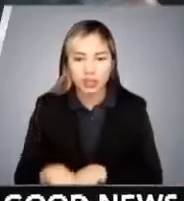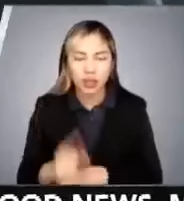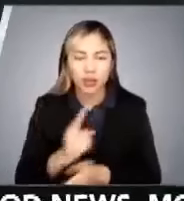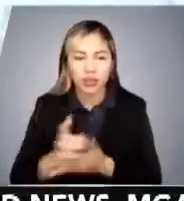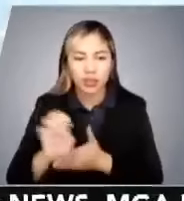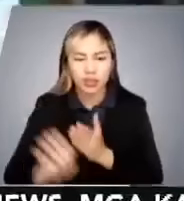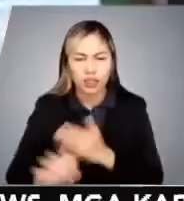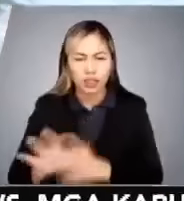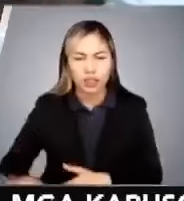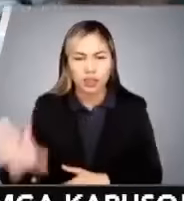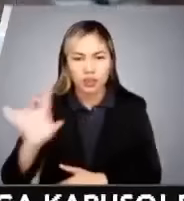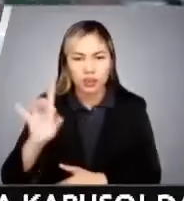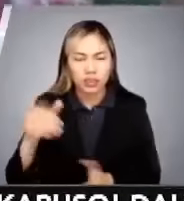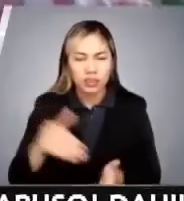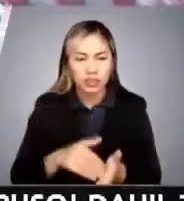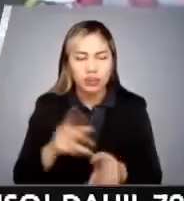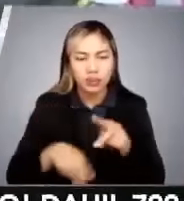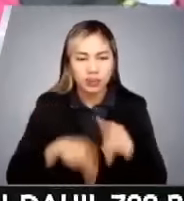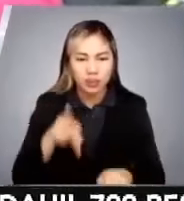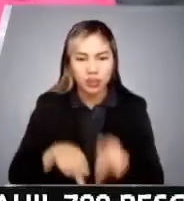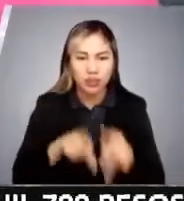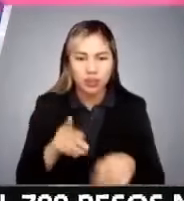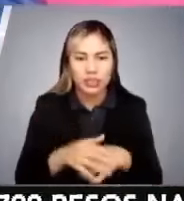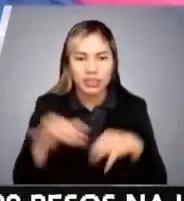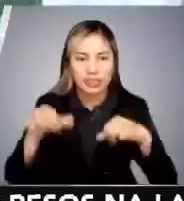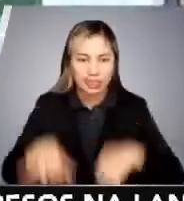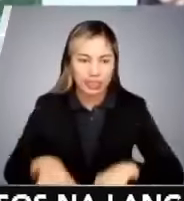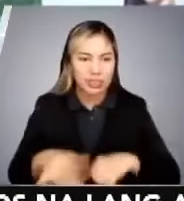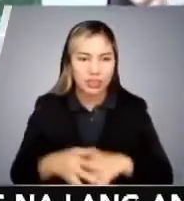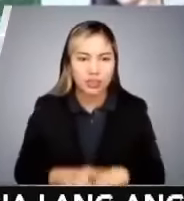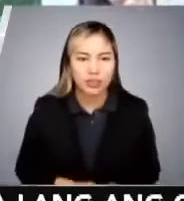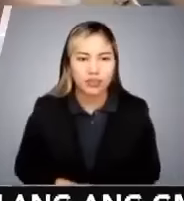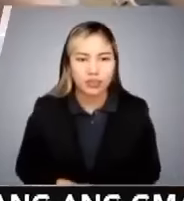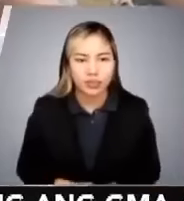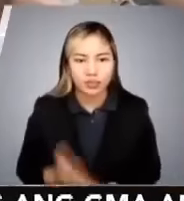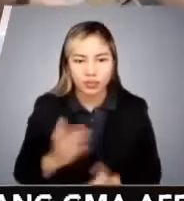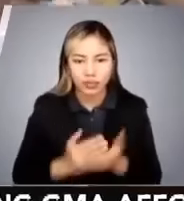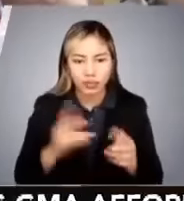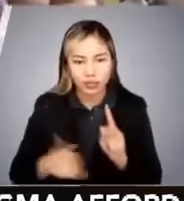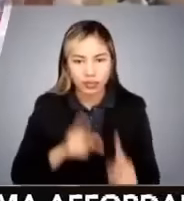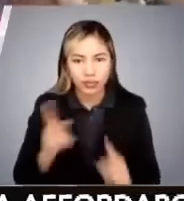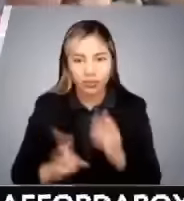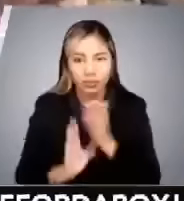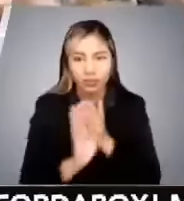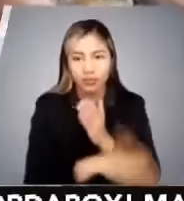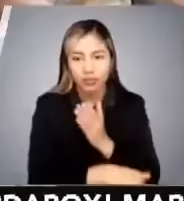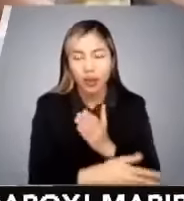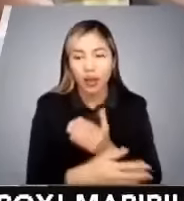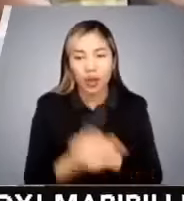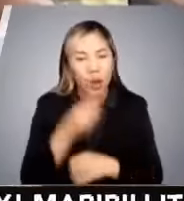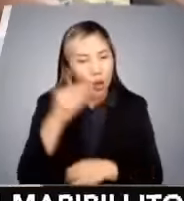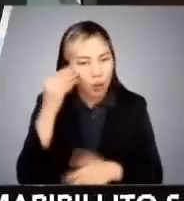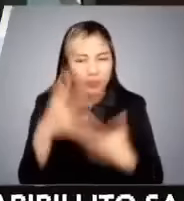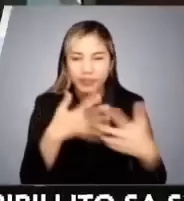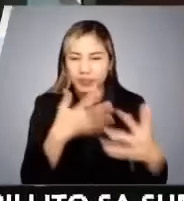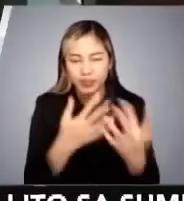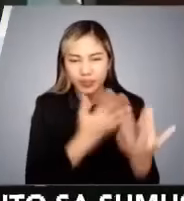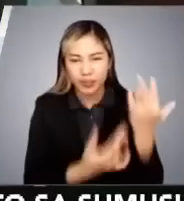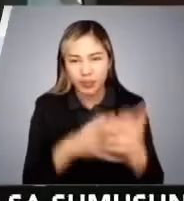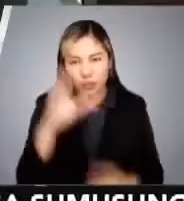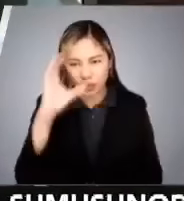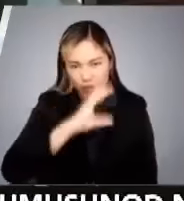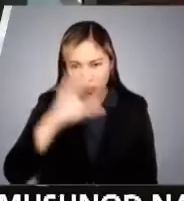8,000 residente ang kasalukuyang nananatili riyan. Ang ilang residente bumalik pa sa mga nasunog nilang bahay para maghanap ng